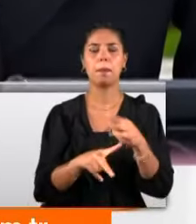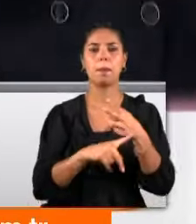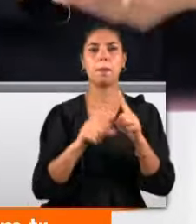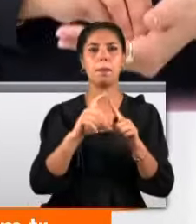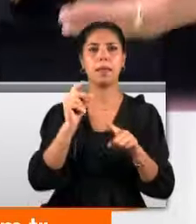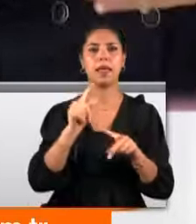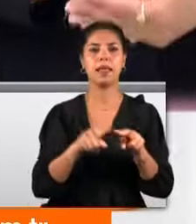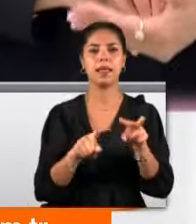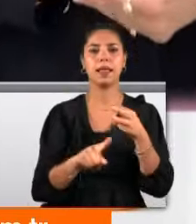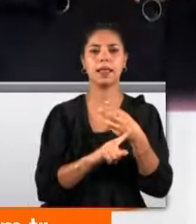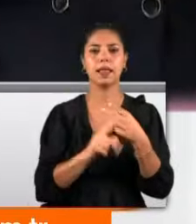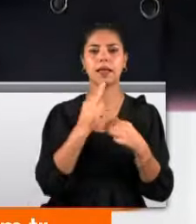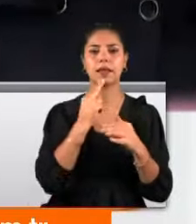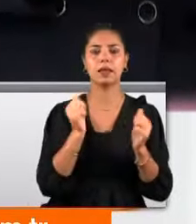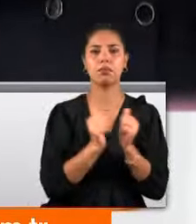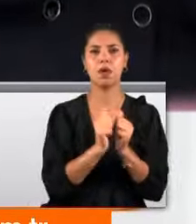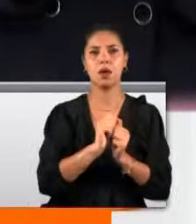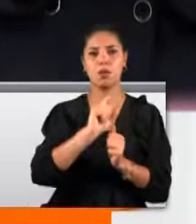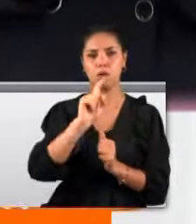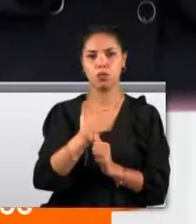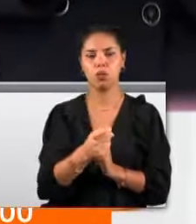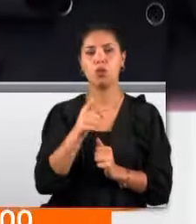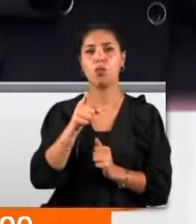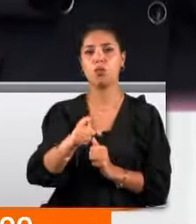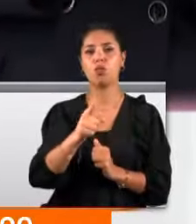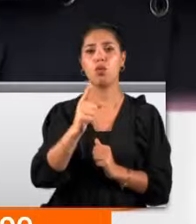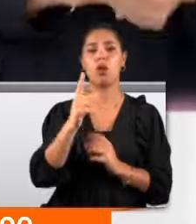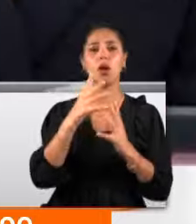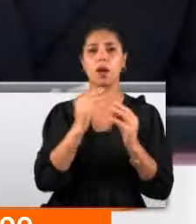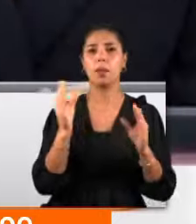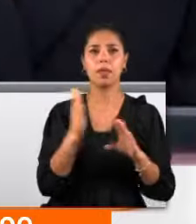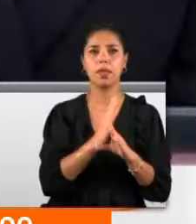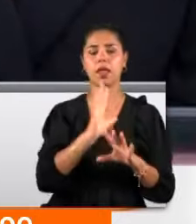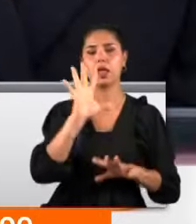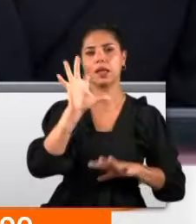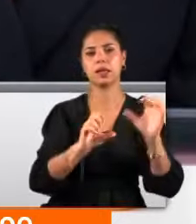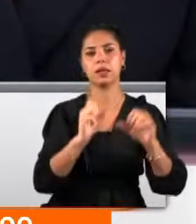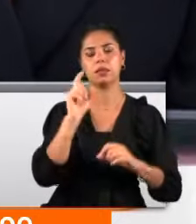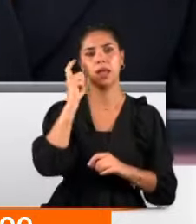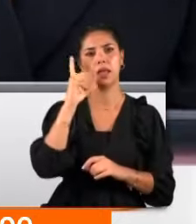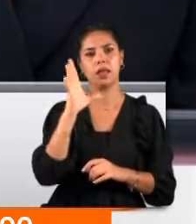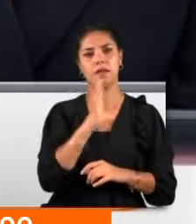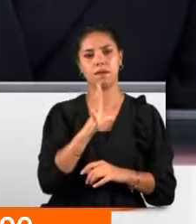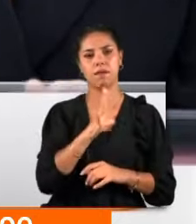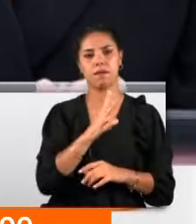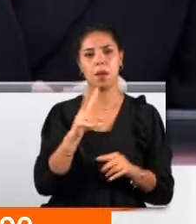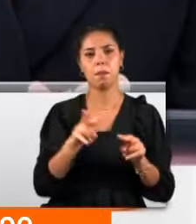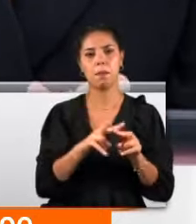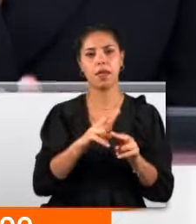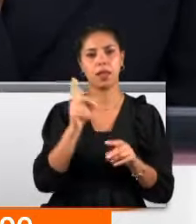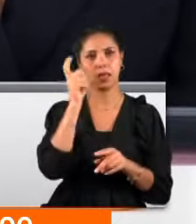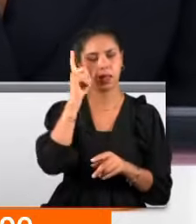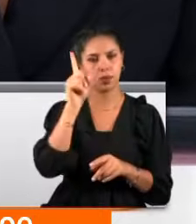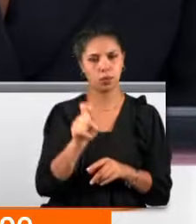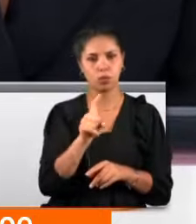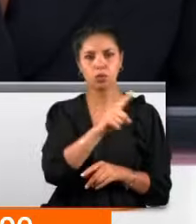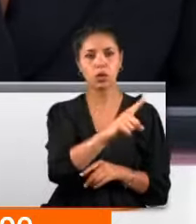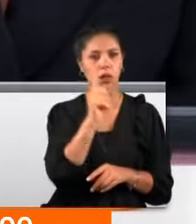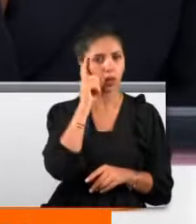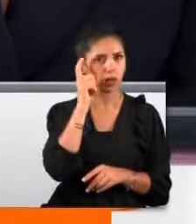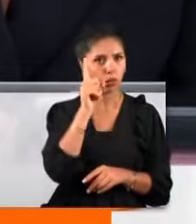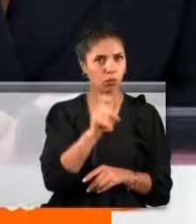bulundu. Kayboluşun ardındaki istismar iddiası ise programa damga vurdu. Medine'yi tanıyor musun? Bir sefer görmüştüm. Sen Medine'yi